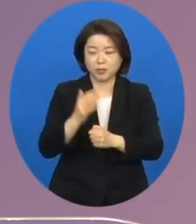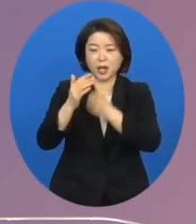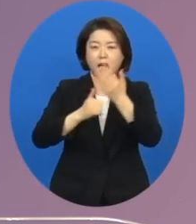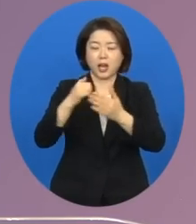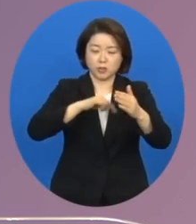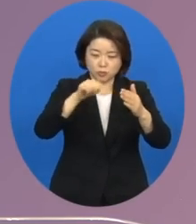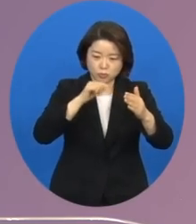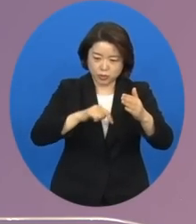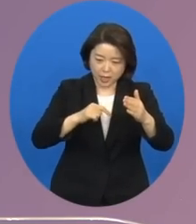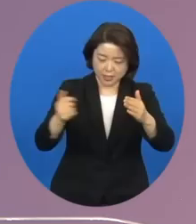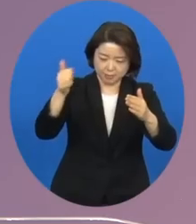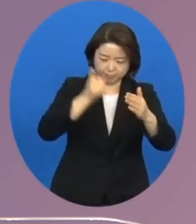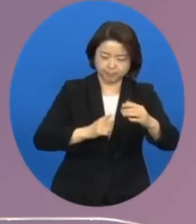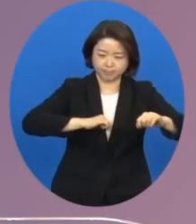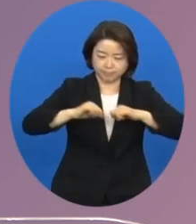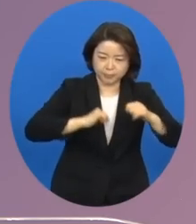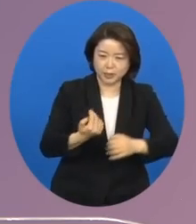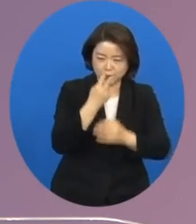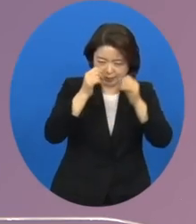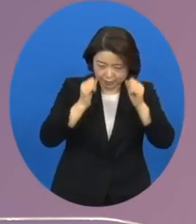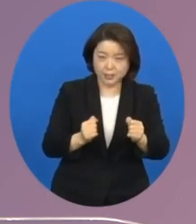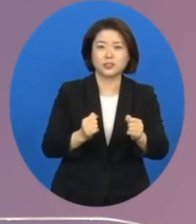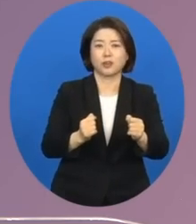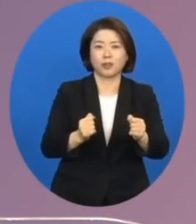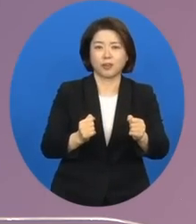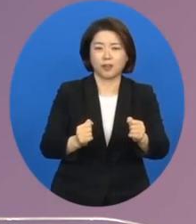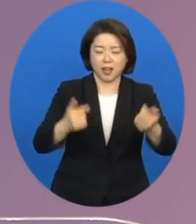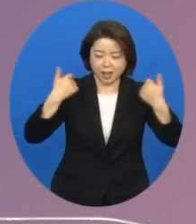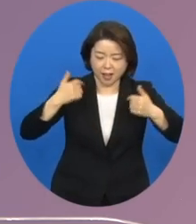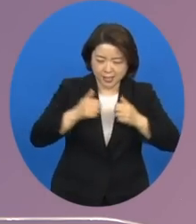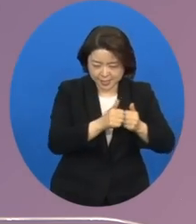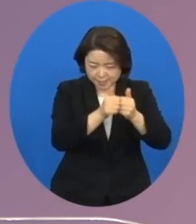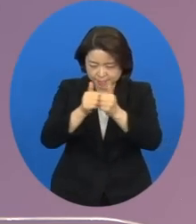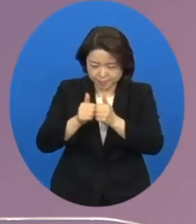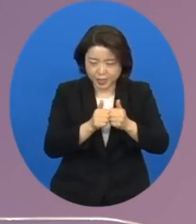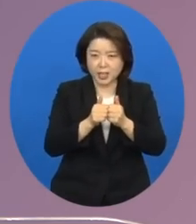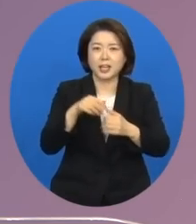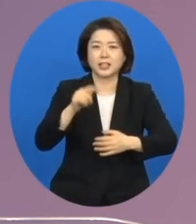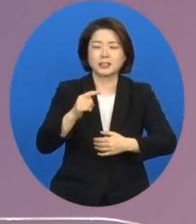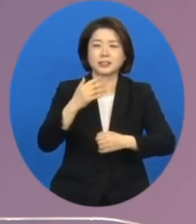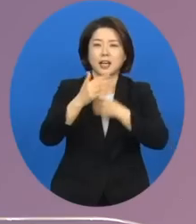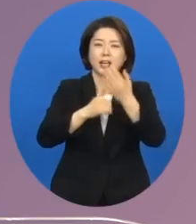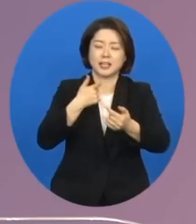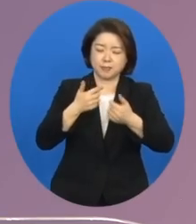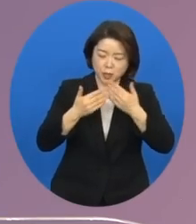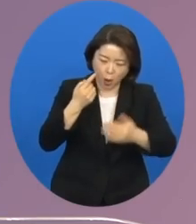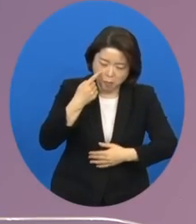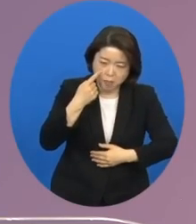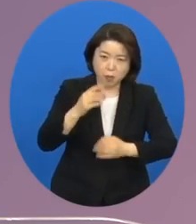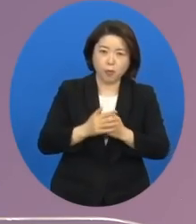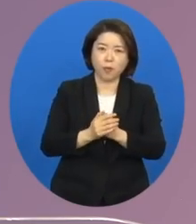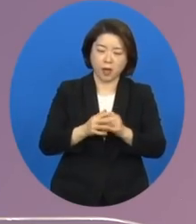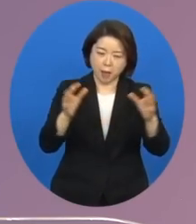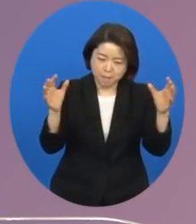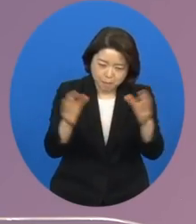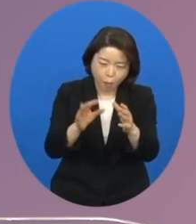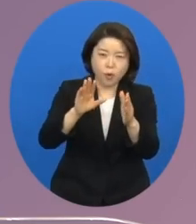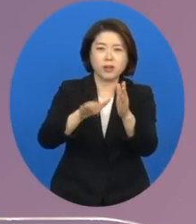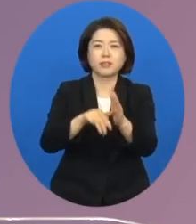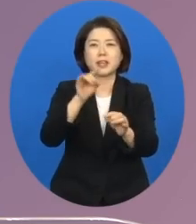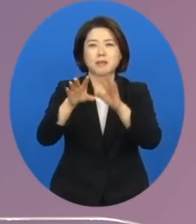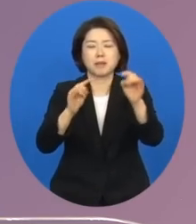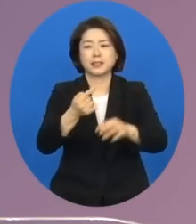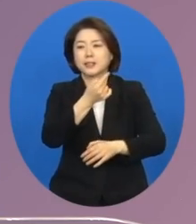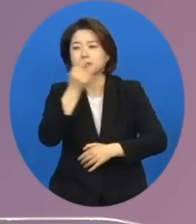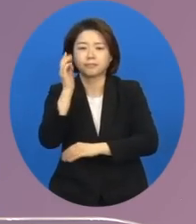안에 역사하시고 살아 계시다 우리와 늘 함께 하시니까 그 하나님을 경험하고 모일 때마다